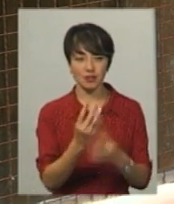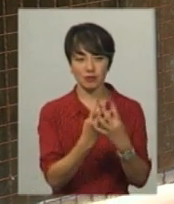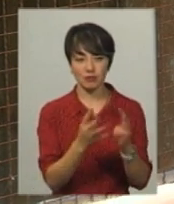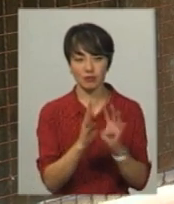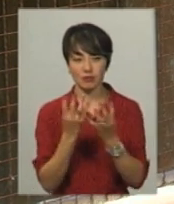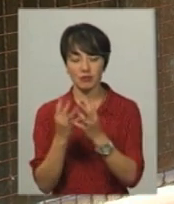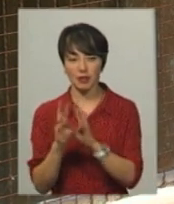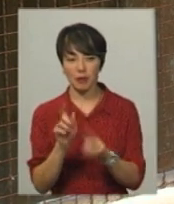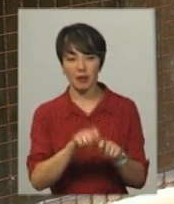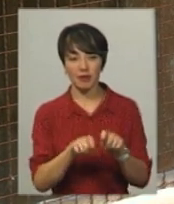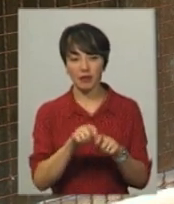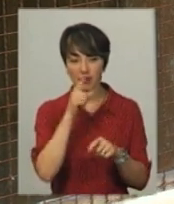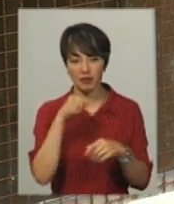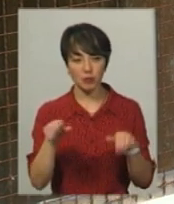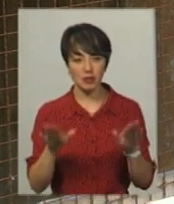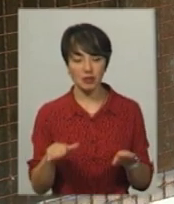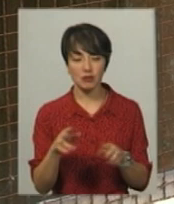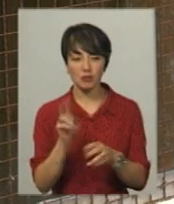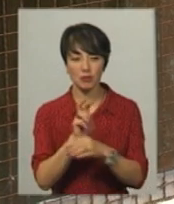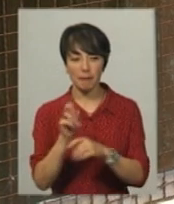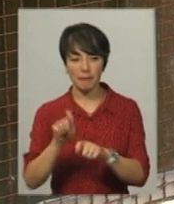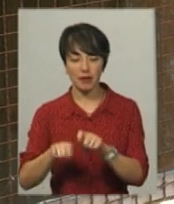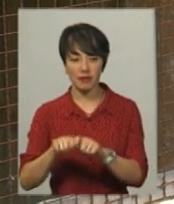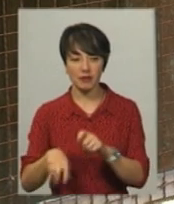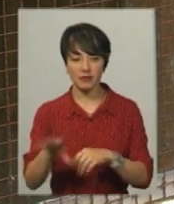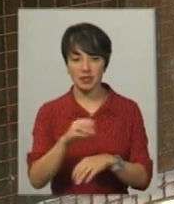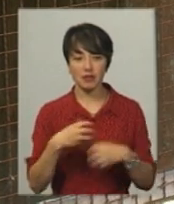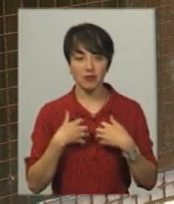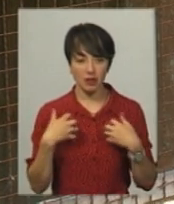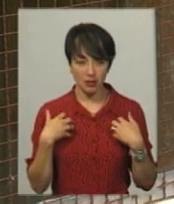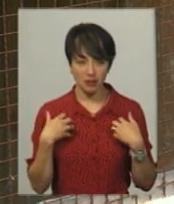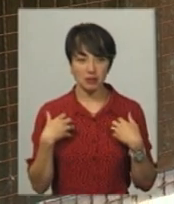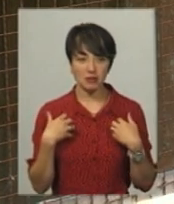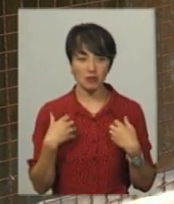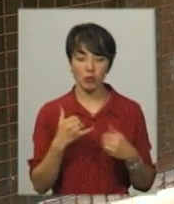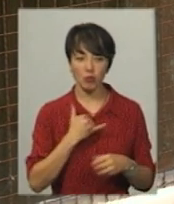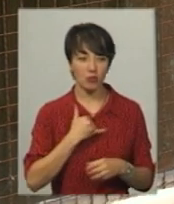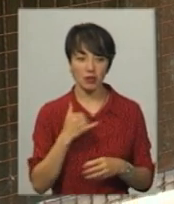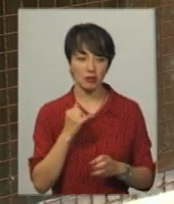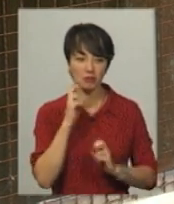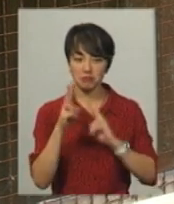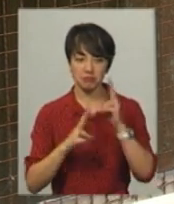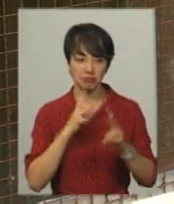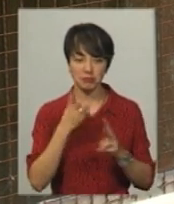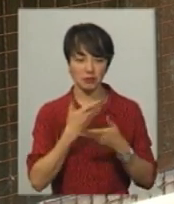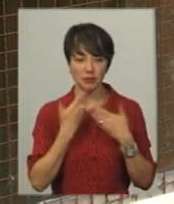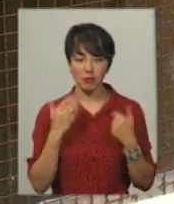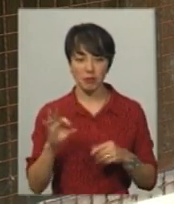птицю санатропну, подивився всіх тварин. В мене питань немає